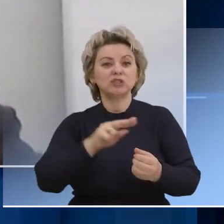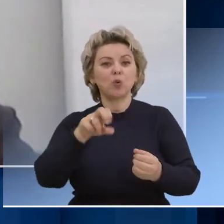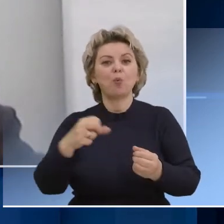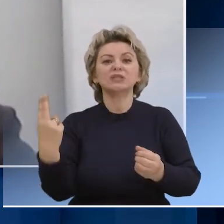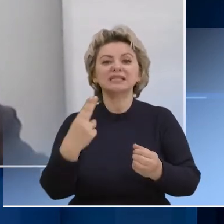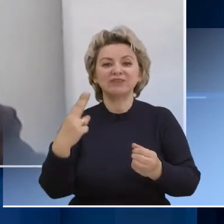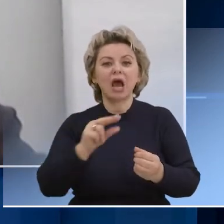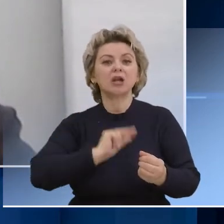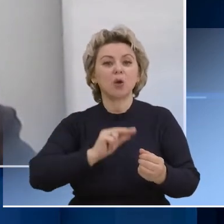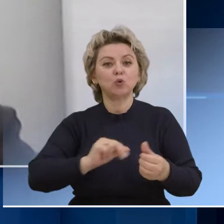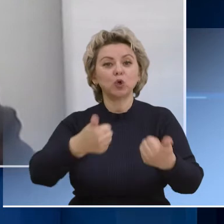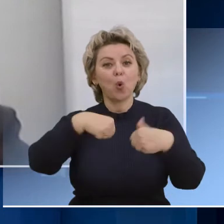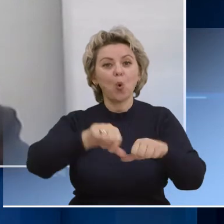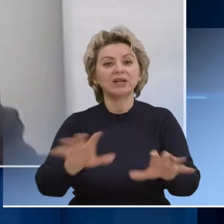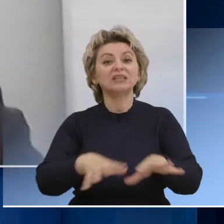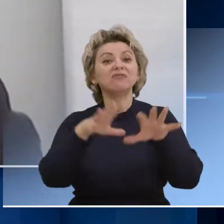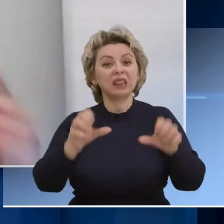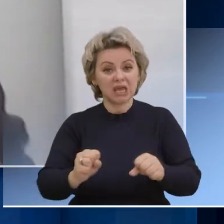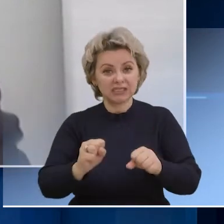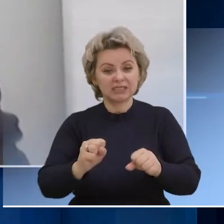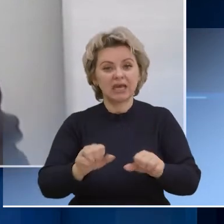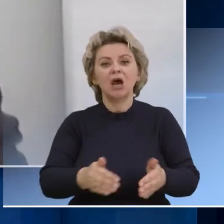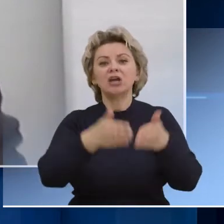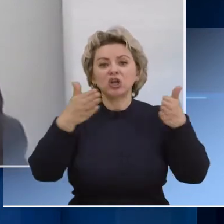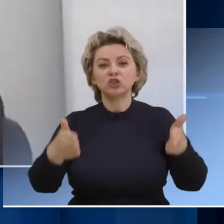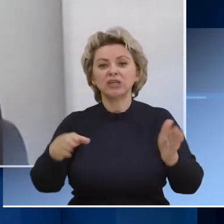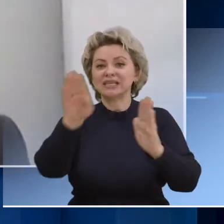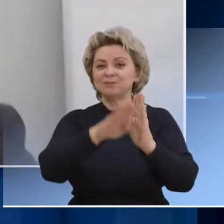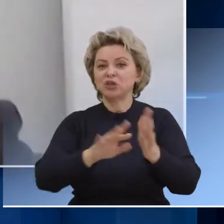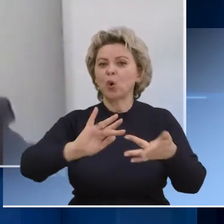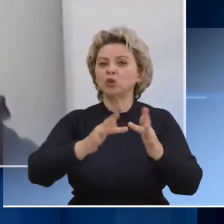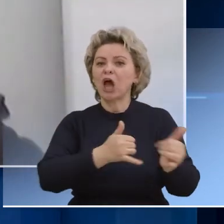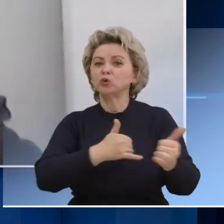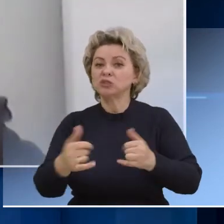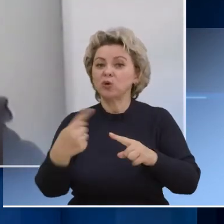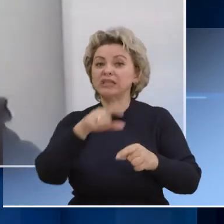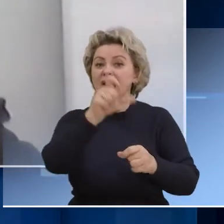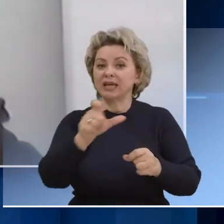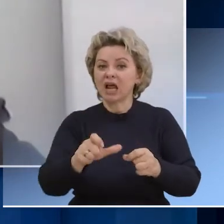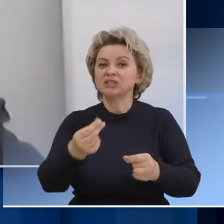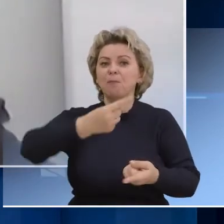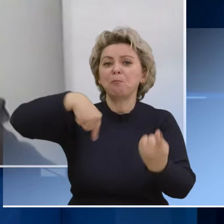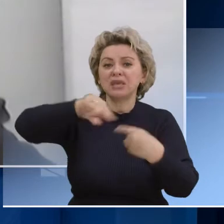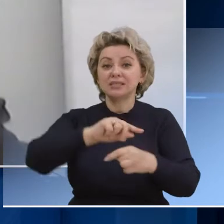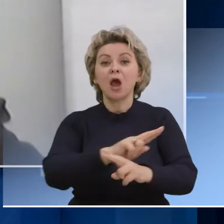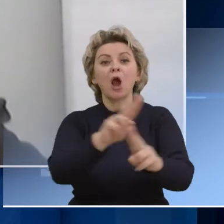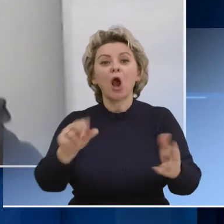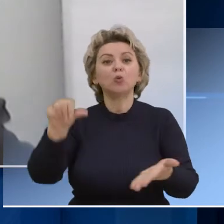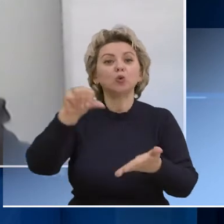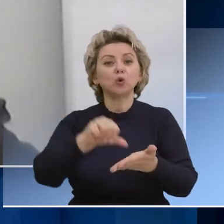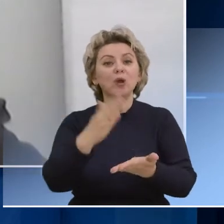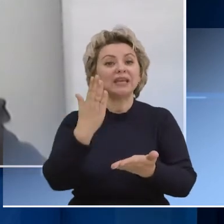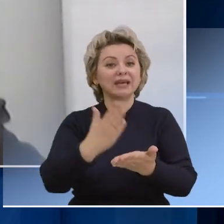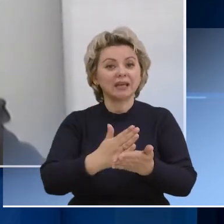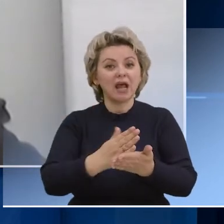работа по цифровизации работы органов власти, расширению спектра онлайн-услуг для граждан, для бизнеса. Какую